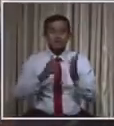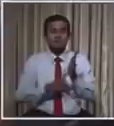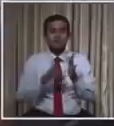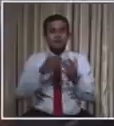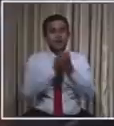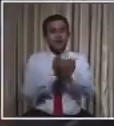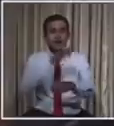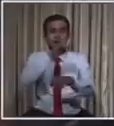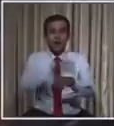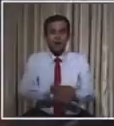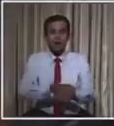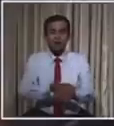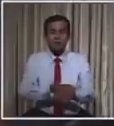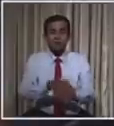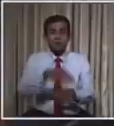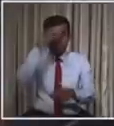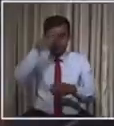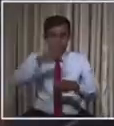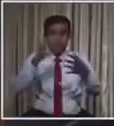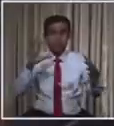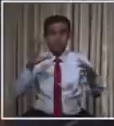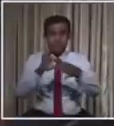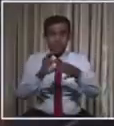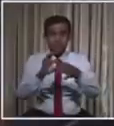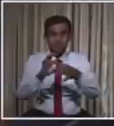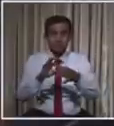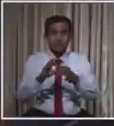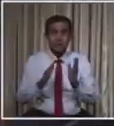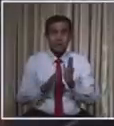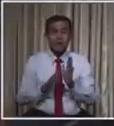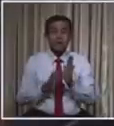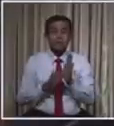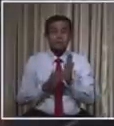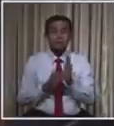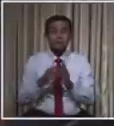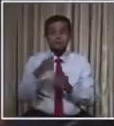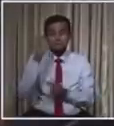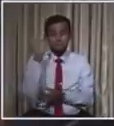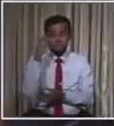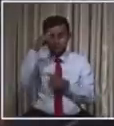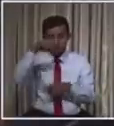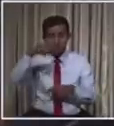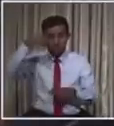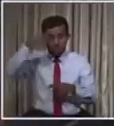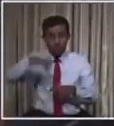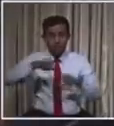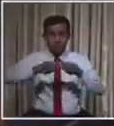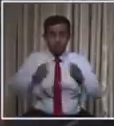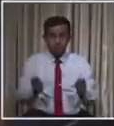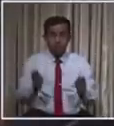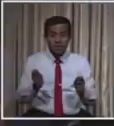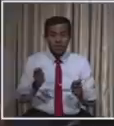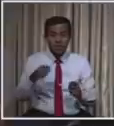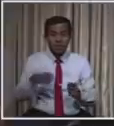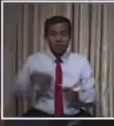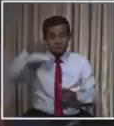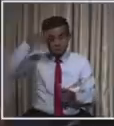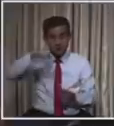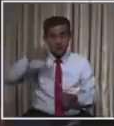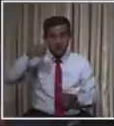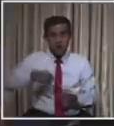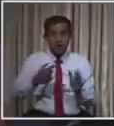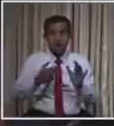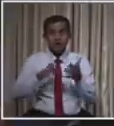ගත්තා කියලා හැබැයි පාස්කු ප්‍රහාරයට සම්බන්ධ සහ මාවනැල්ලේ බුදුපිලිම කඩාගෙන සාක්ෂි අතිබවට තමයි නීතිපති උපදෙස් දුන් නිසා